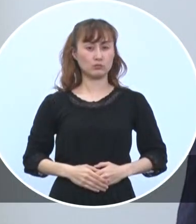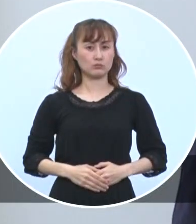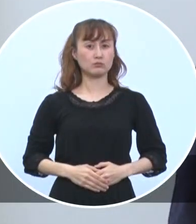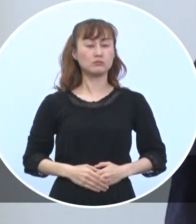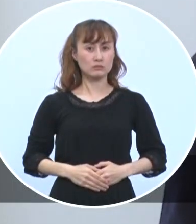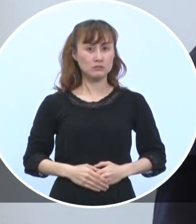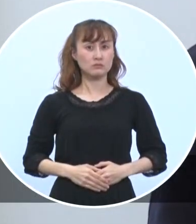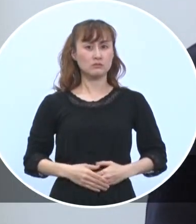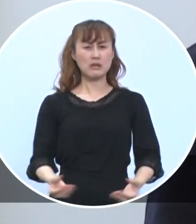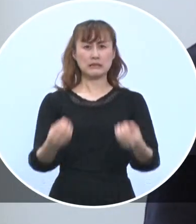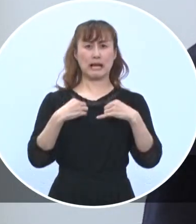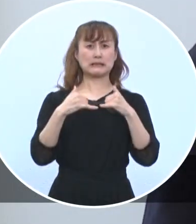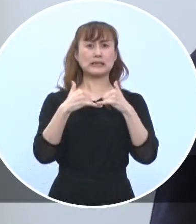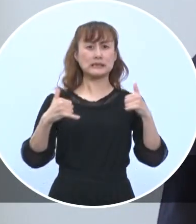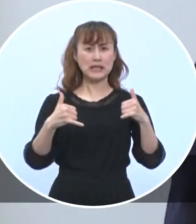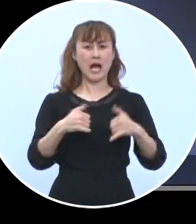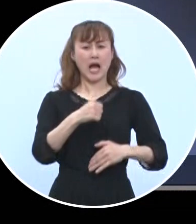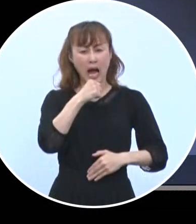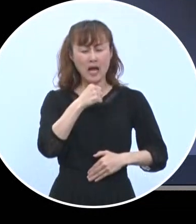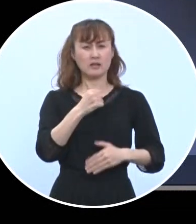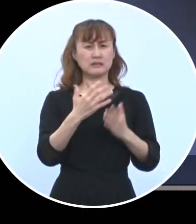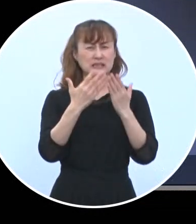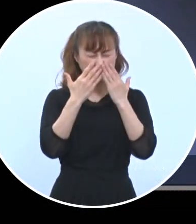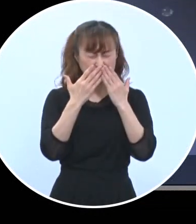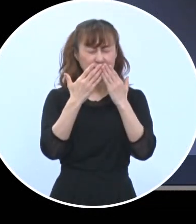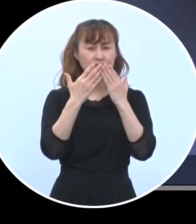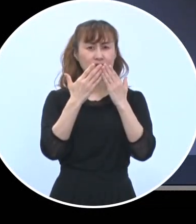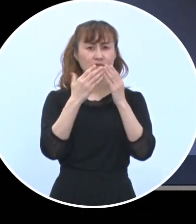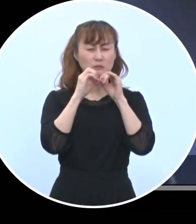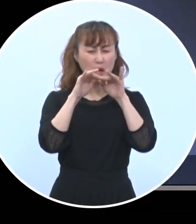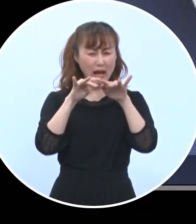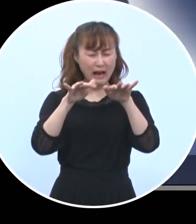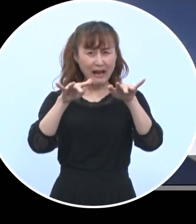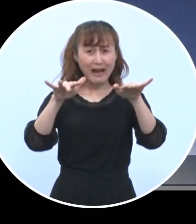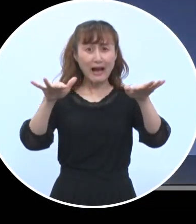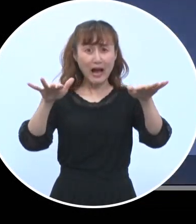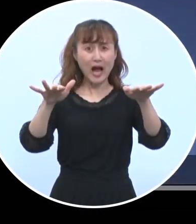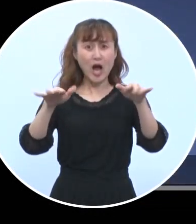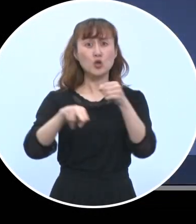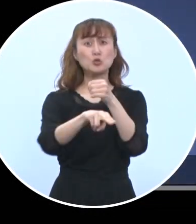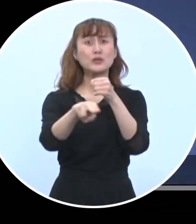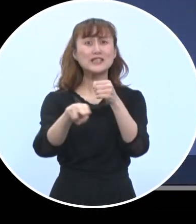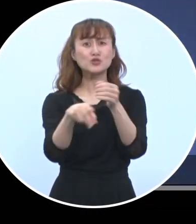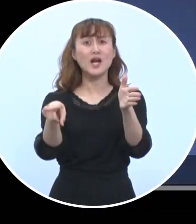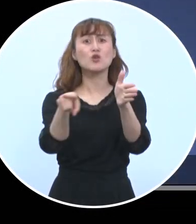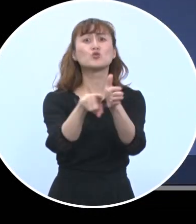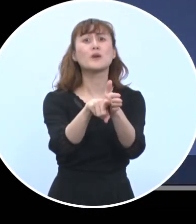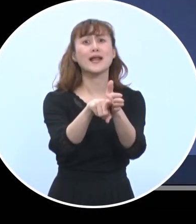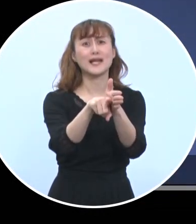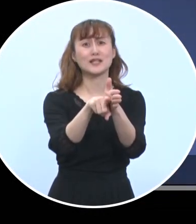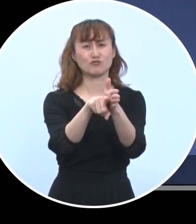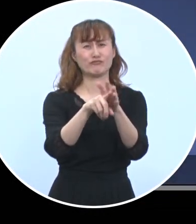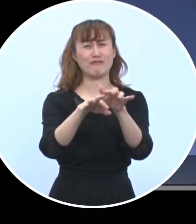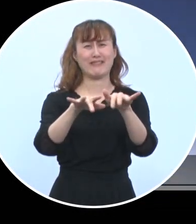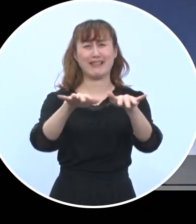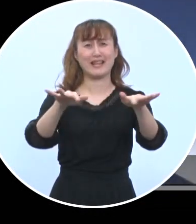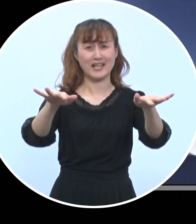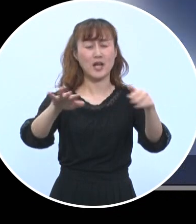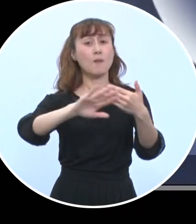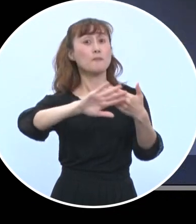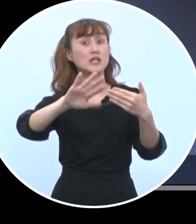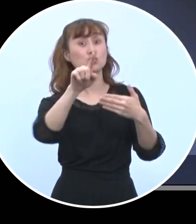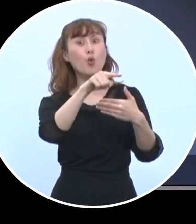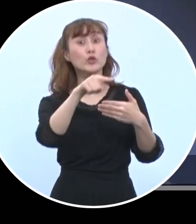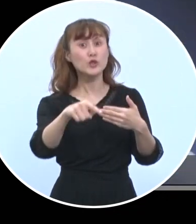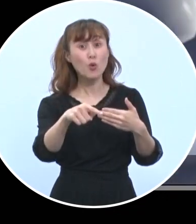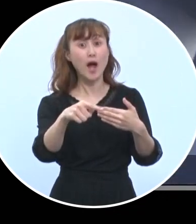感染者の咳やくしゃみのしぶきの中にウイルスが含まれており、それが飛散します。 それを別の人が吸